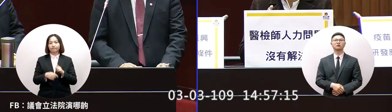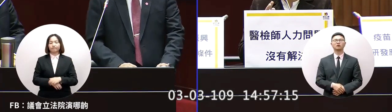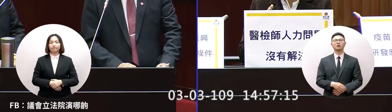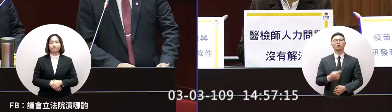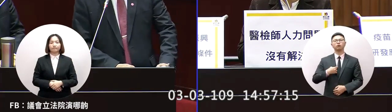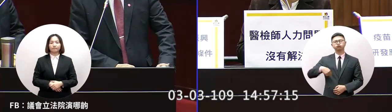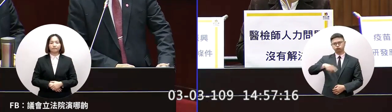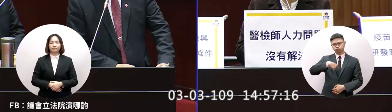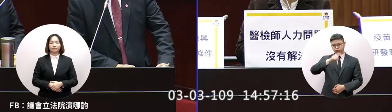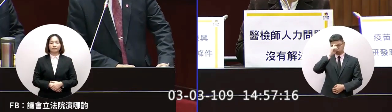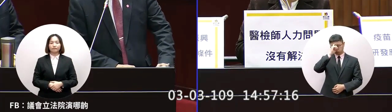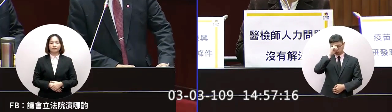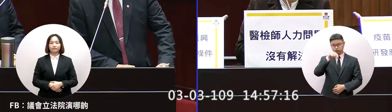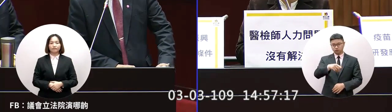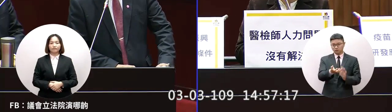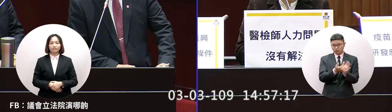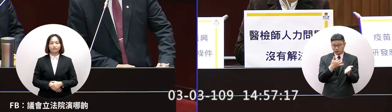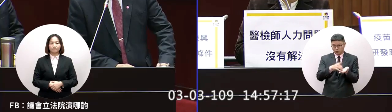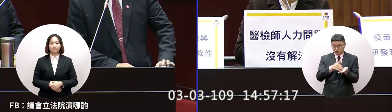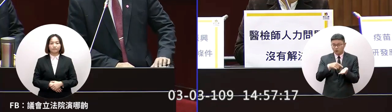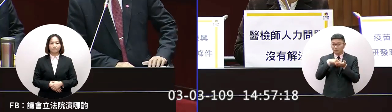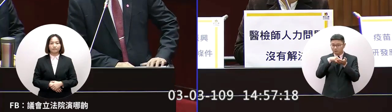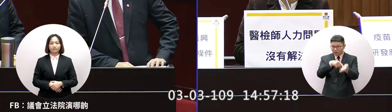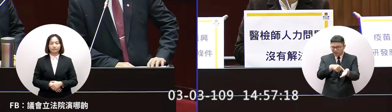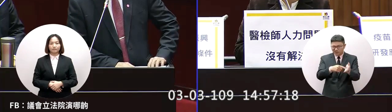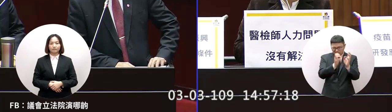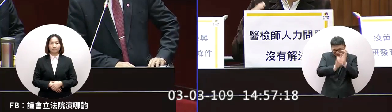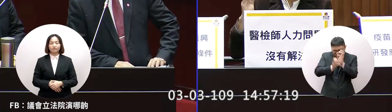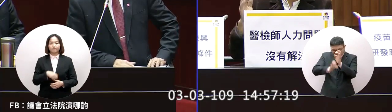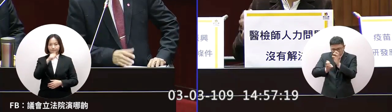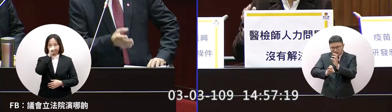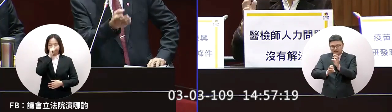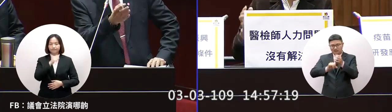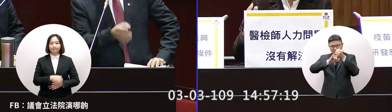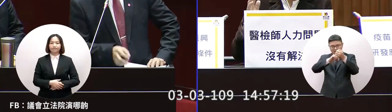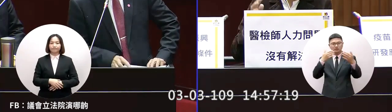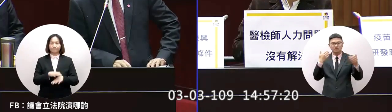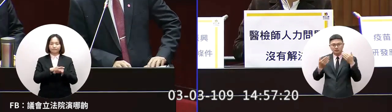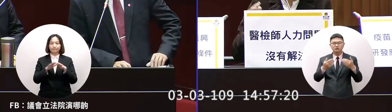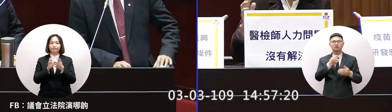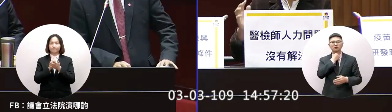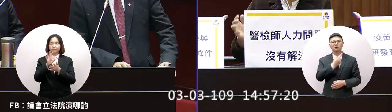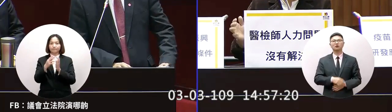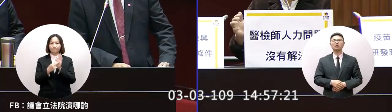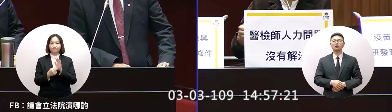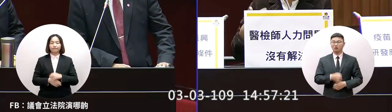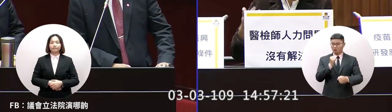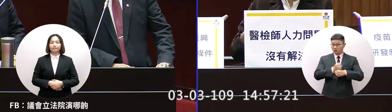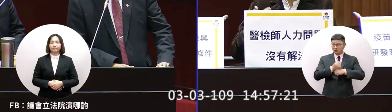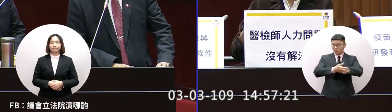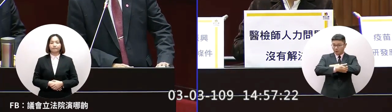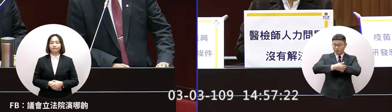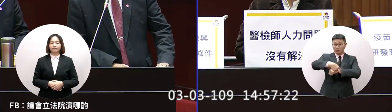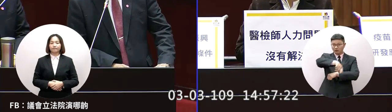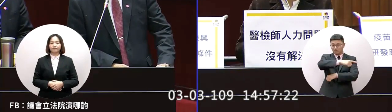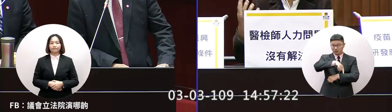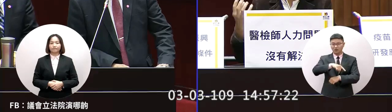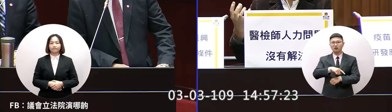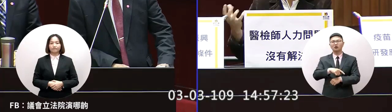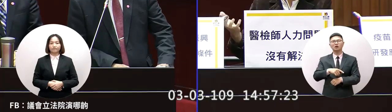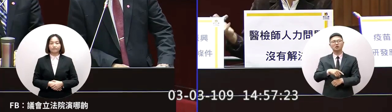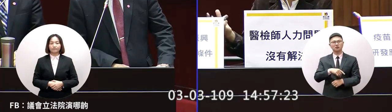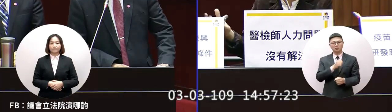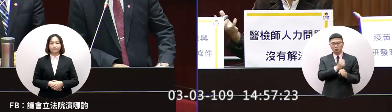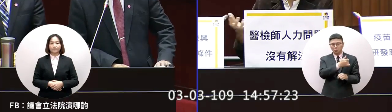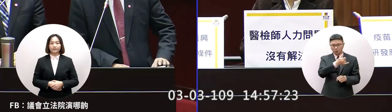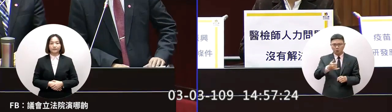也希望说，这个编列能够细部计划定得更明确，好让相关的劳工或者是这个员工可